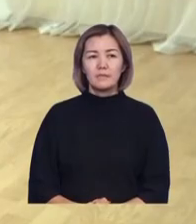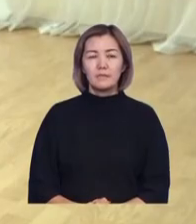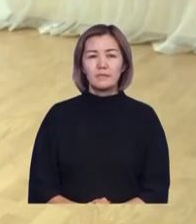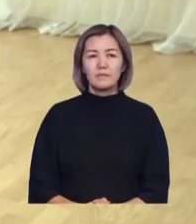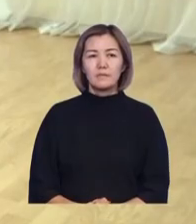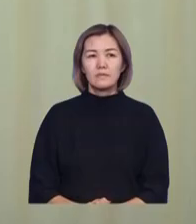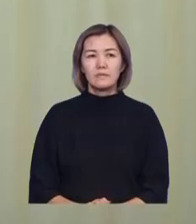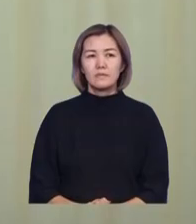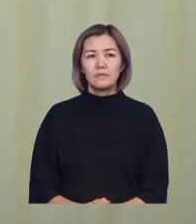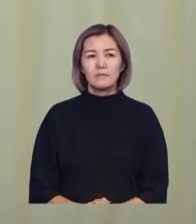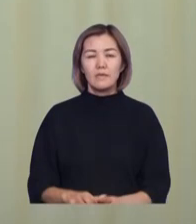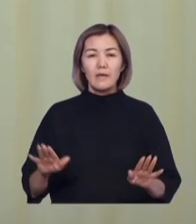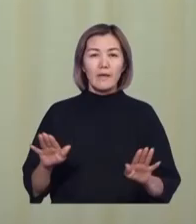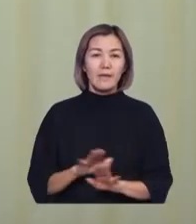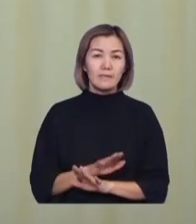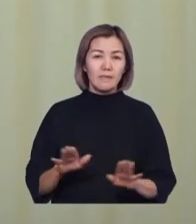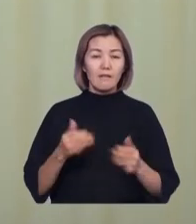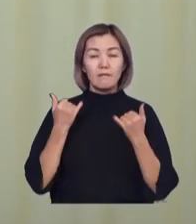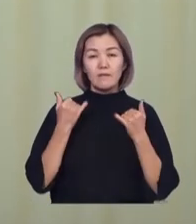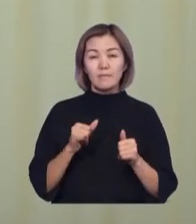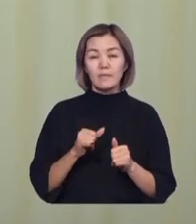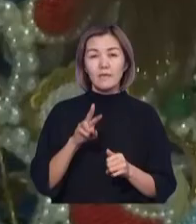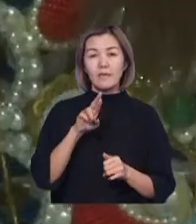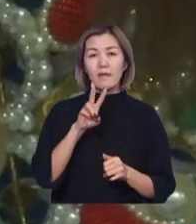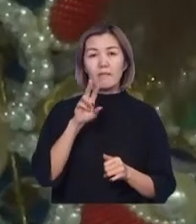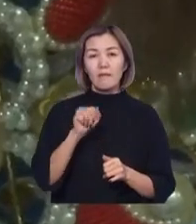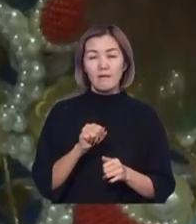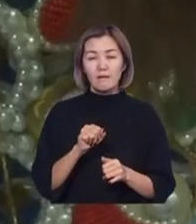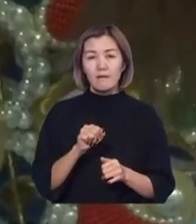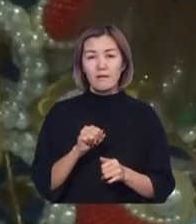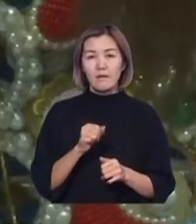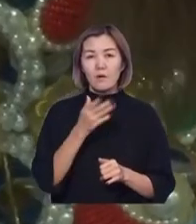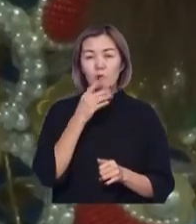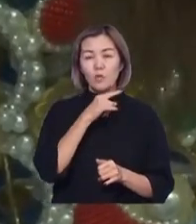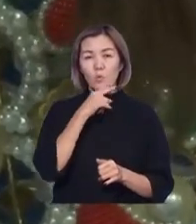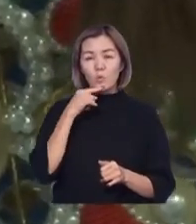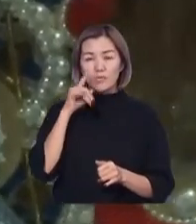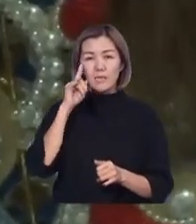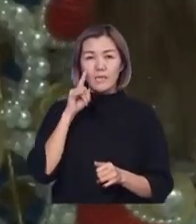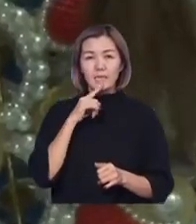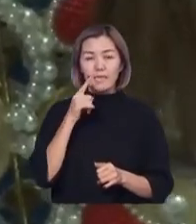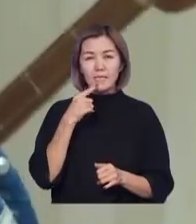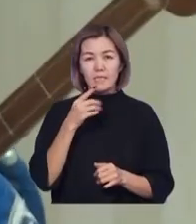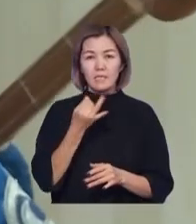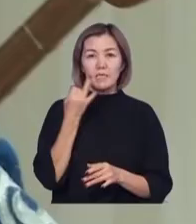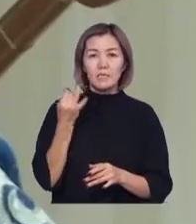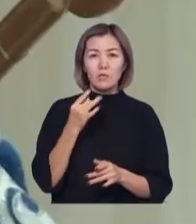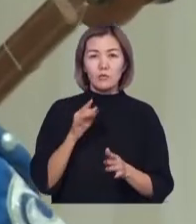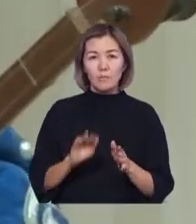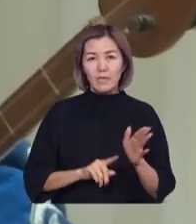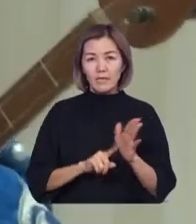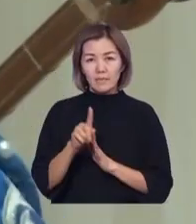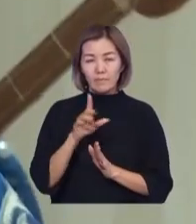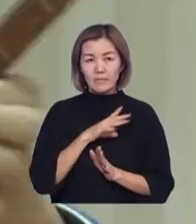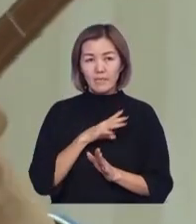Ағерке деп ән салып жиналғандарды тамсандырған қыздың аты Яна Адамова. Ұлты орыс, қазақ тіліне деген қызығушылығы бала кезінен